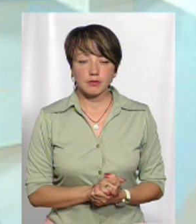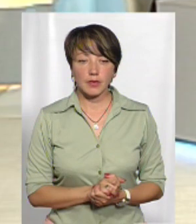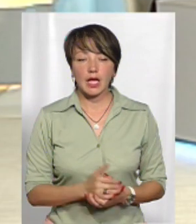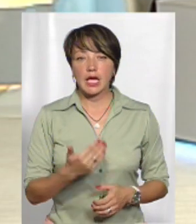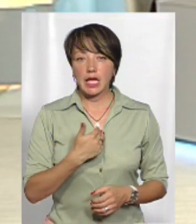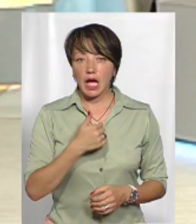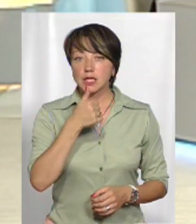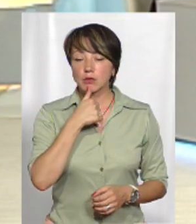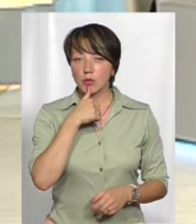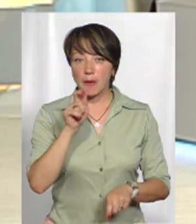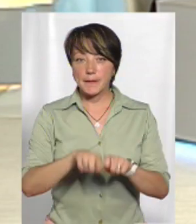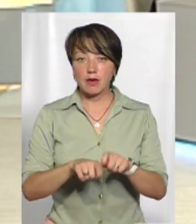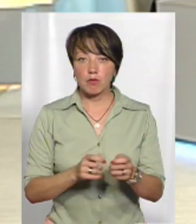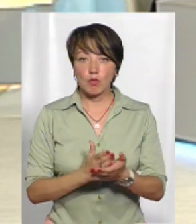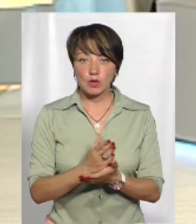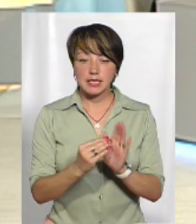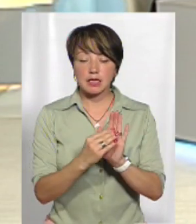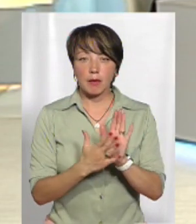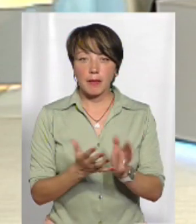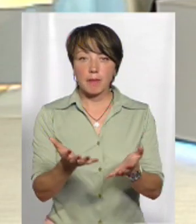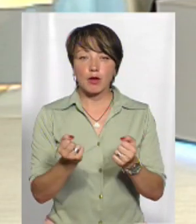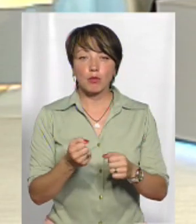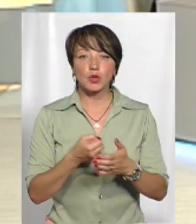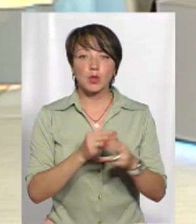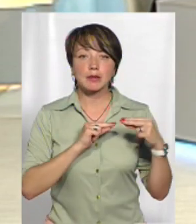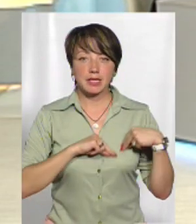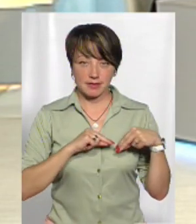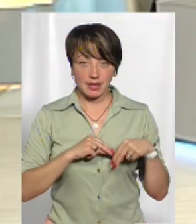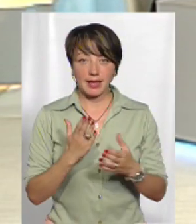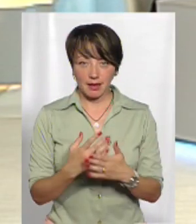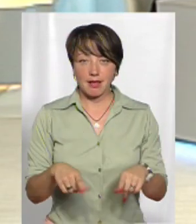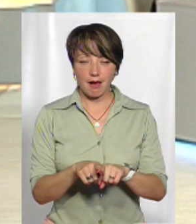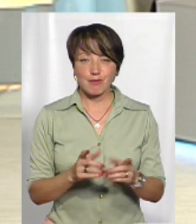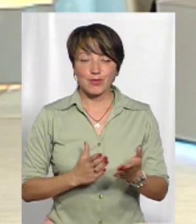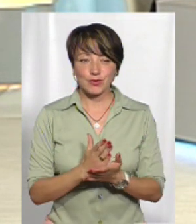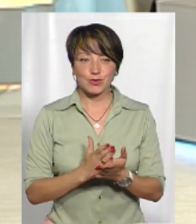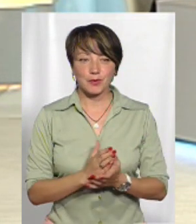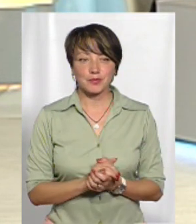Я спробувала перевірити послугу запису на прийом до фахівця. Є така послуга.